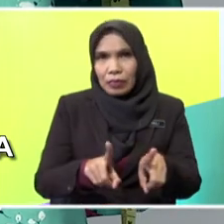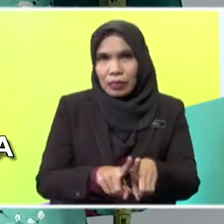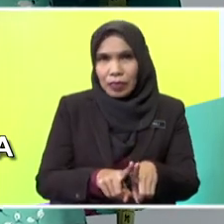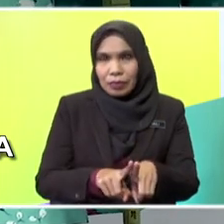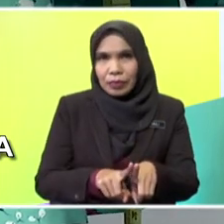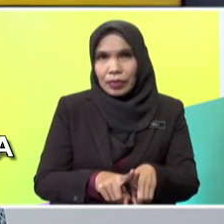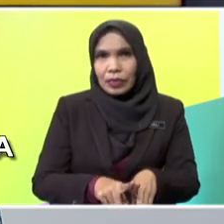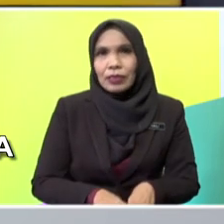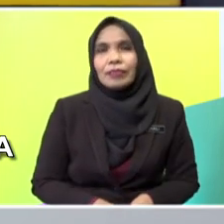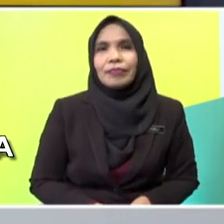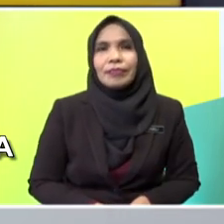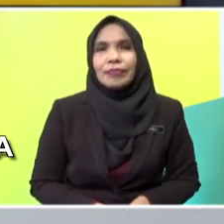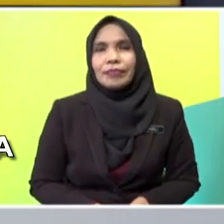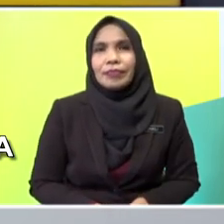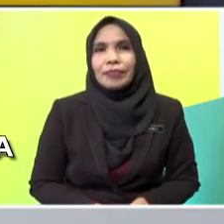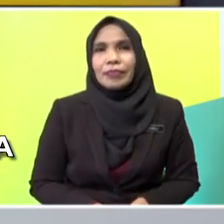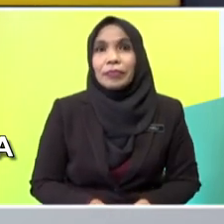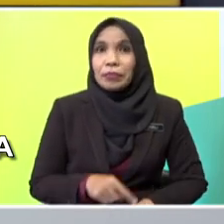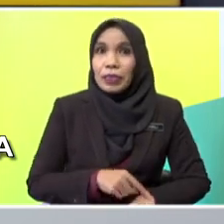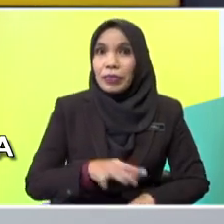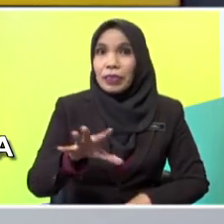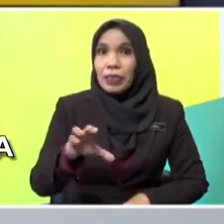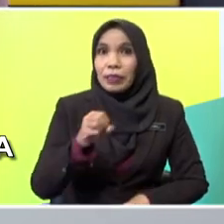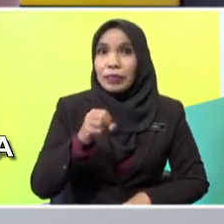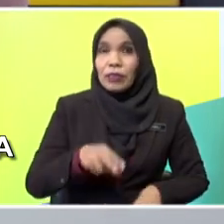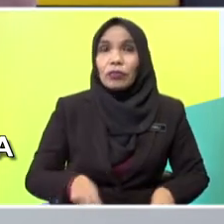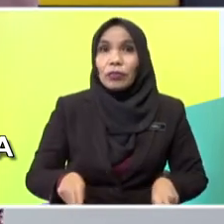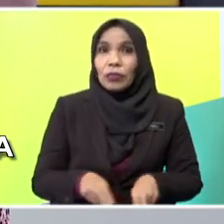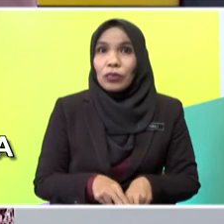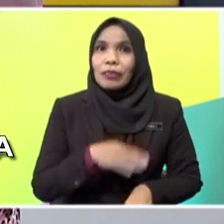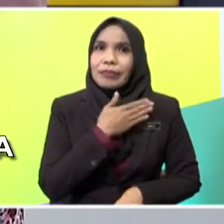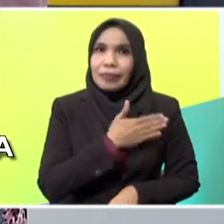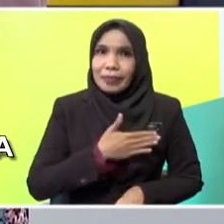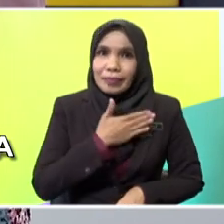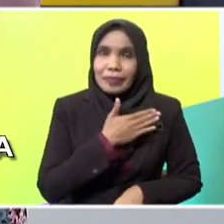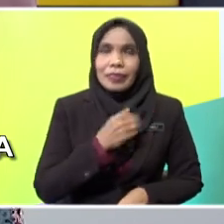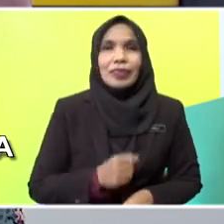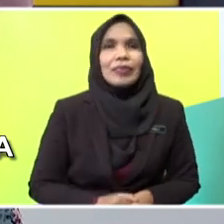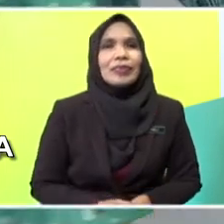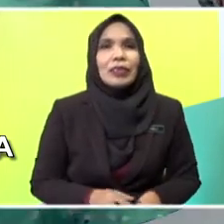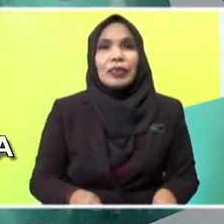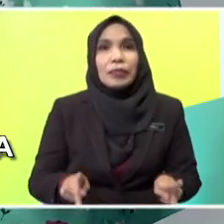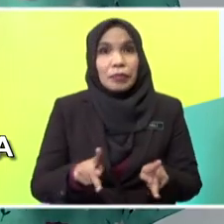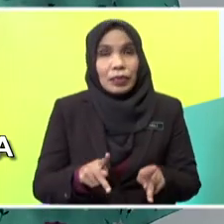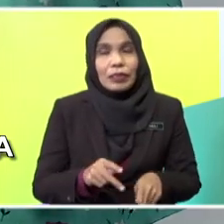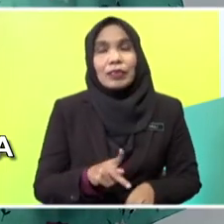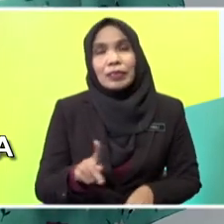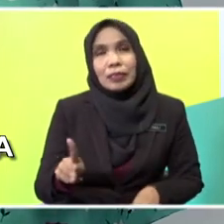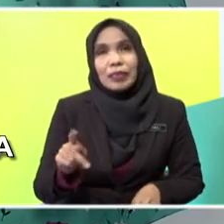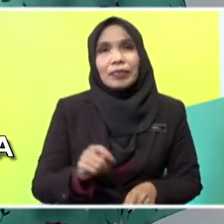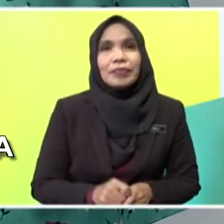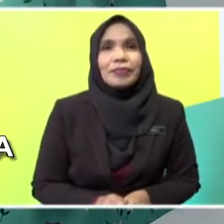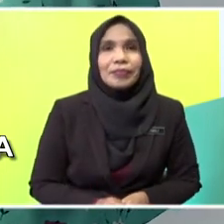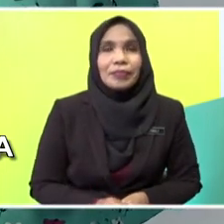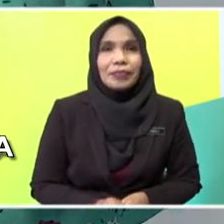tadi. Pastikan dia rapat terus. Letak nombor satu sini. Pusing. Pastikan pembar dia punya ni turun